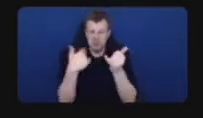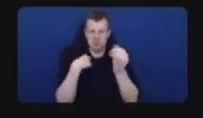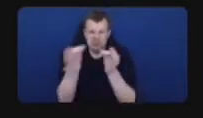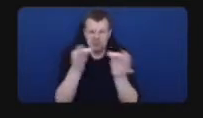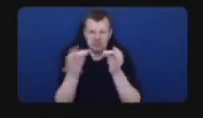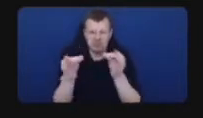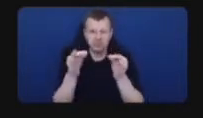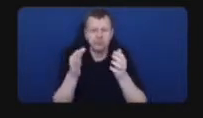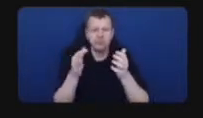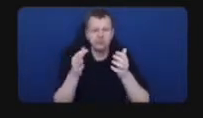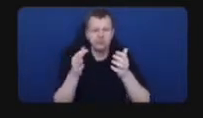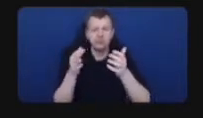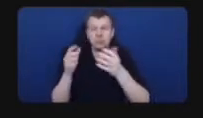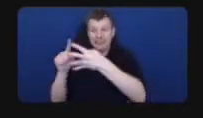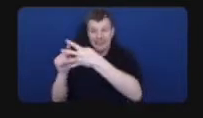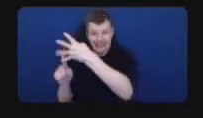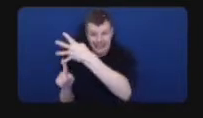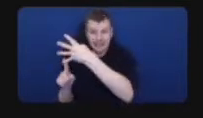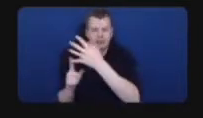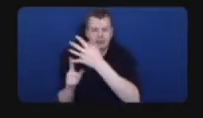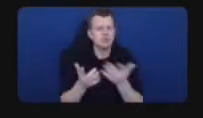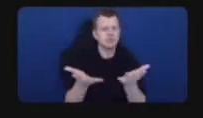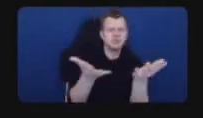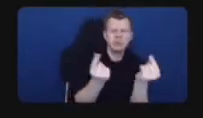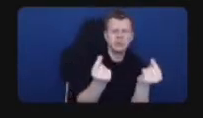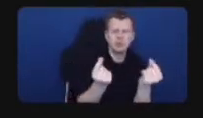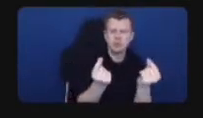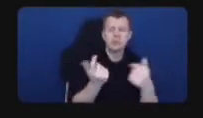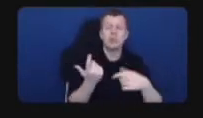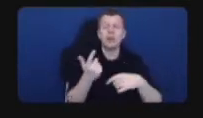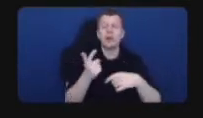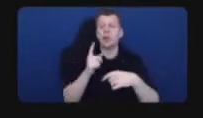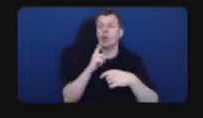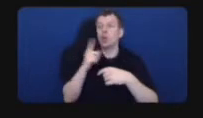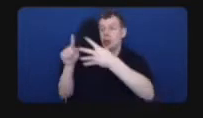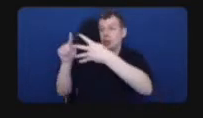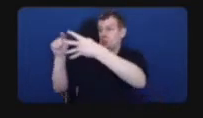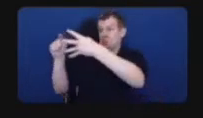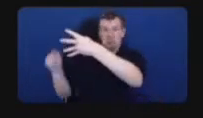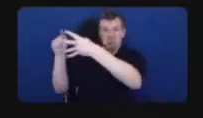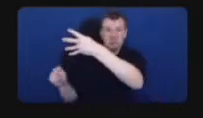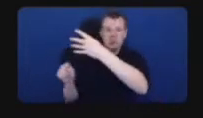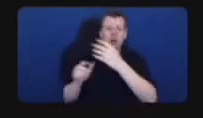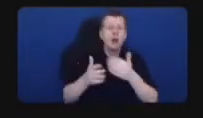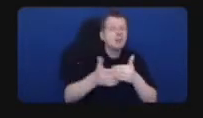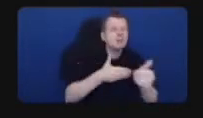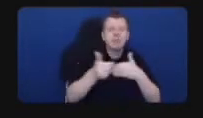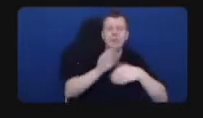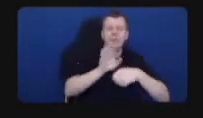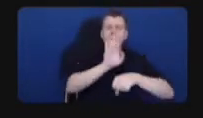了。那接下来跟大家说一下一些具体情况。